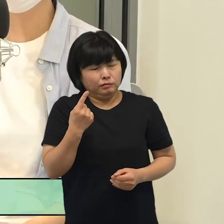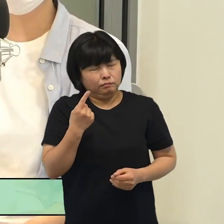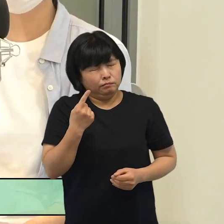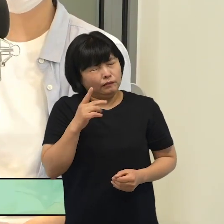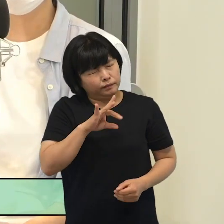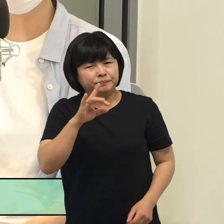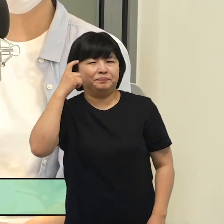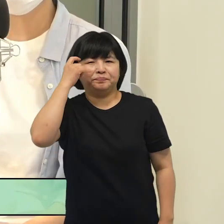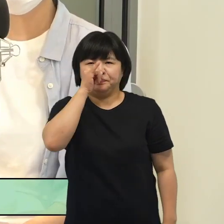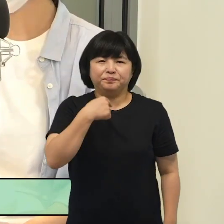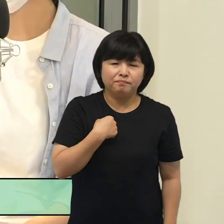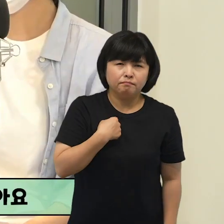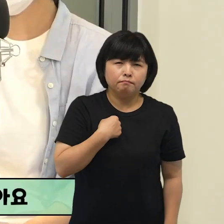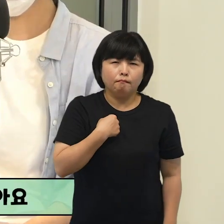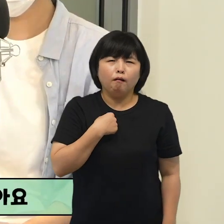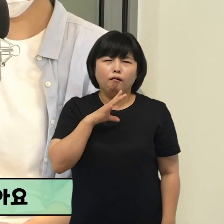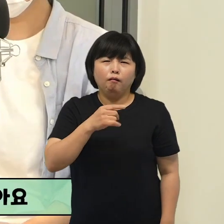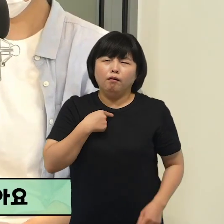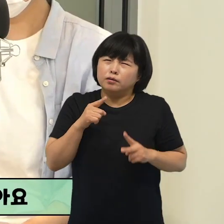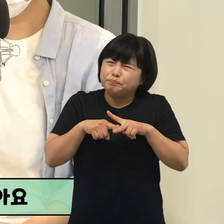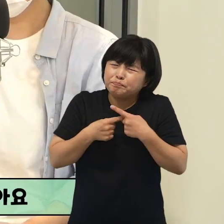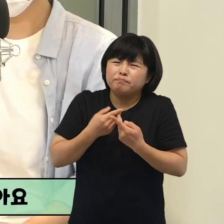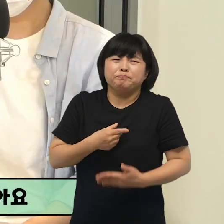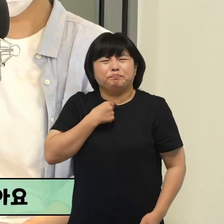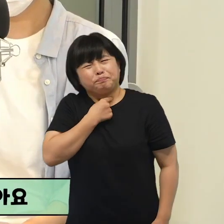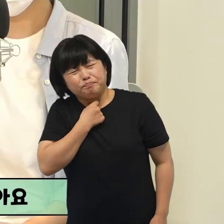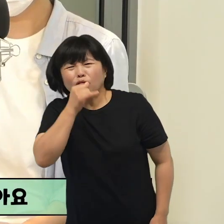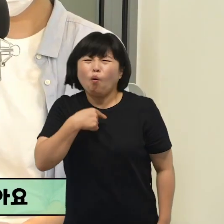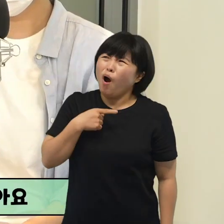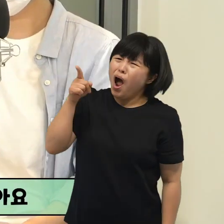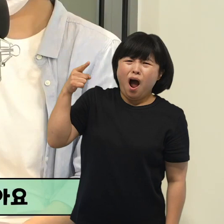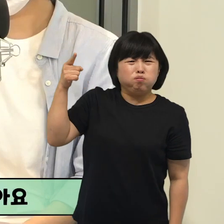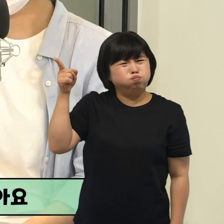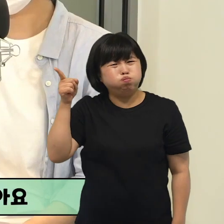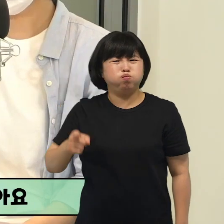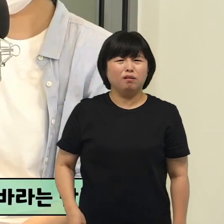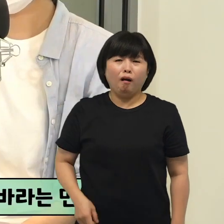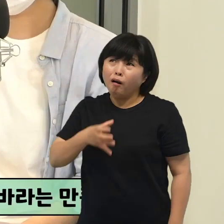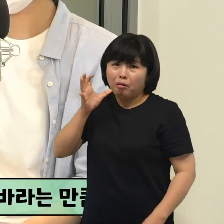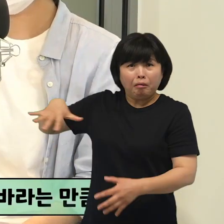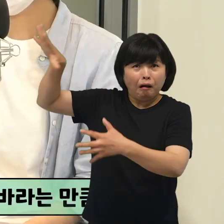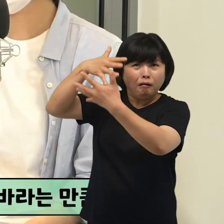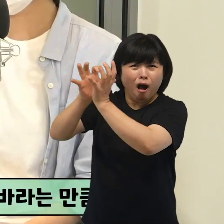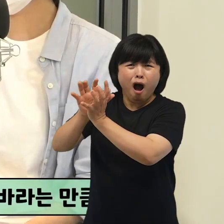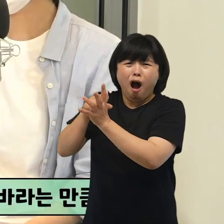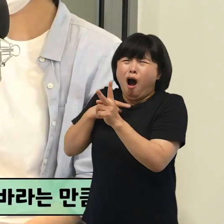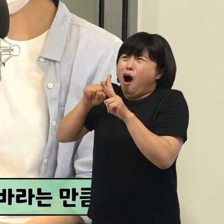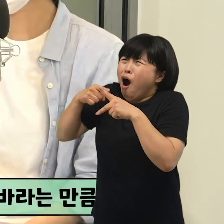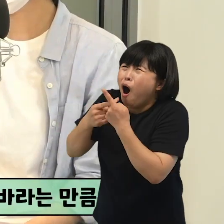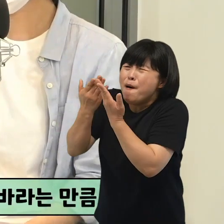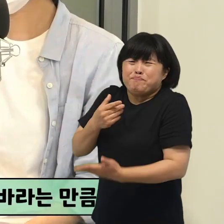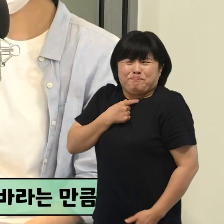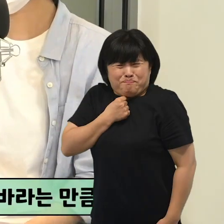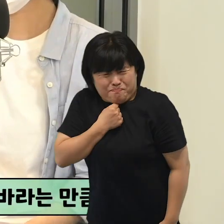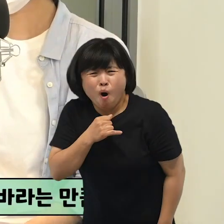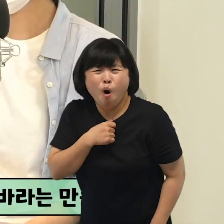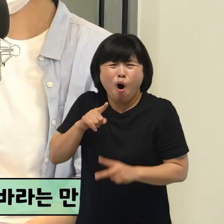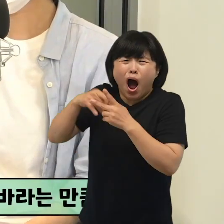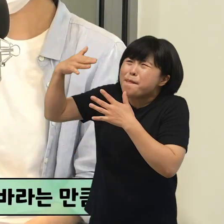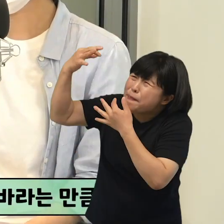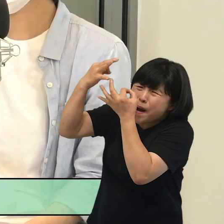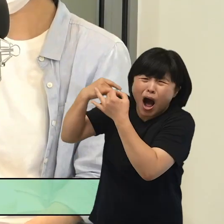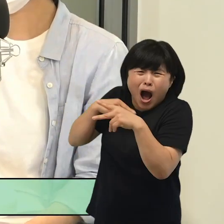이런 생각도 들었고 우리가 이해를 받기를 바라잖아요. 기성세대 분들한테 이해를 받기를 바라는